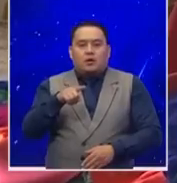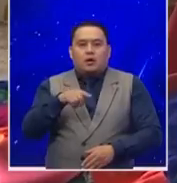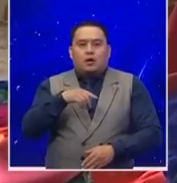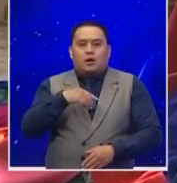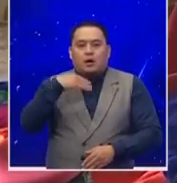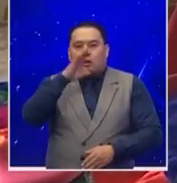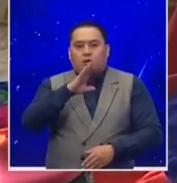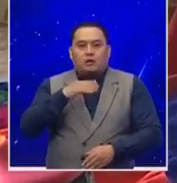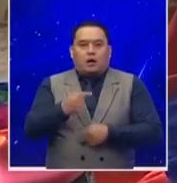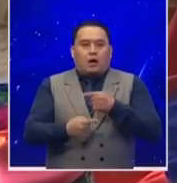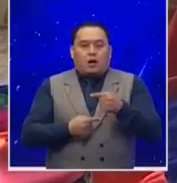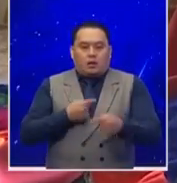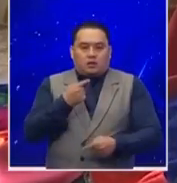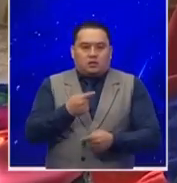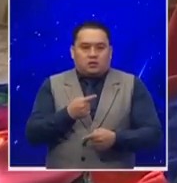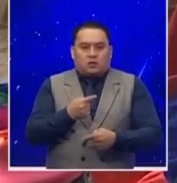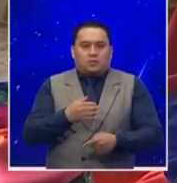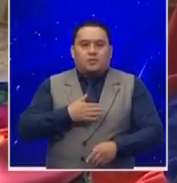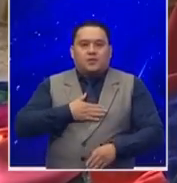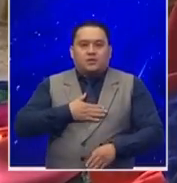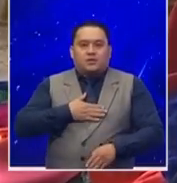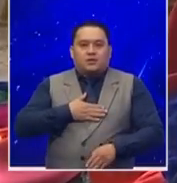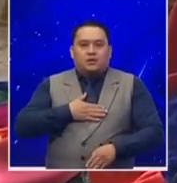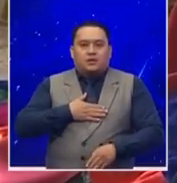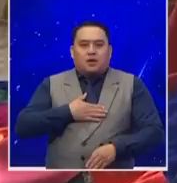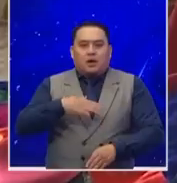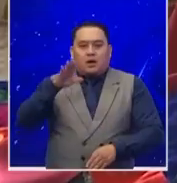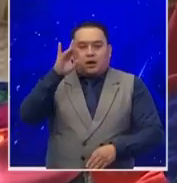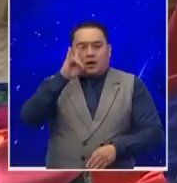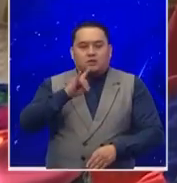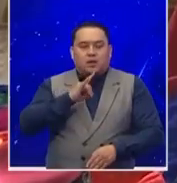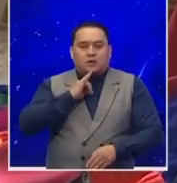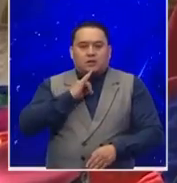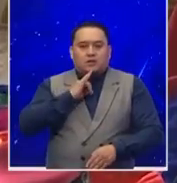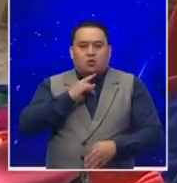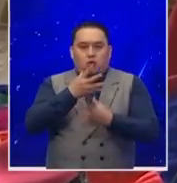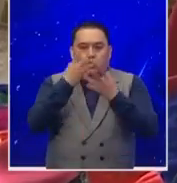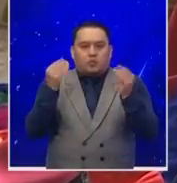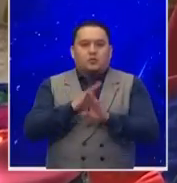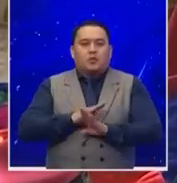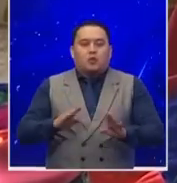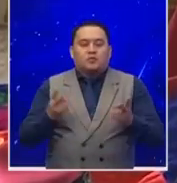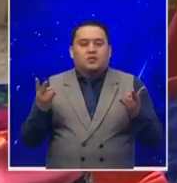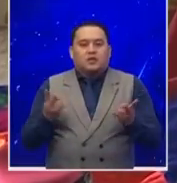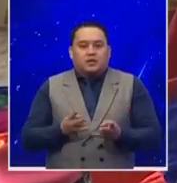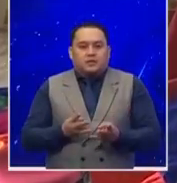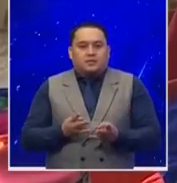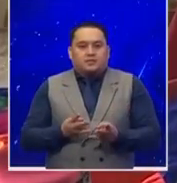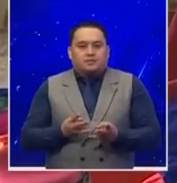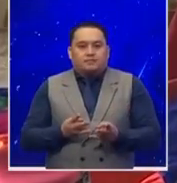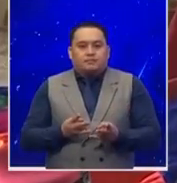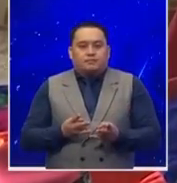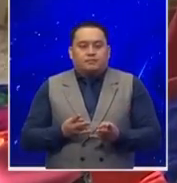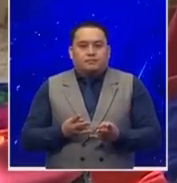атадан келе жатқан шаруа болғаннан кейін, бұл қазақтың несінде біз бұны ұмытпауымыз керек. Сондықтан енді бір